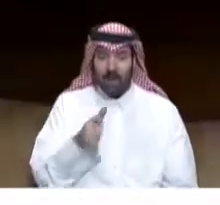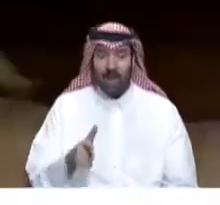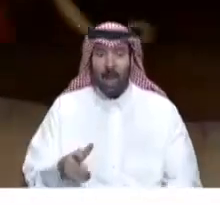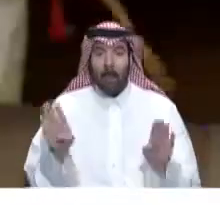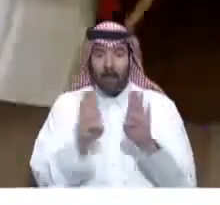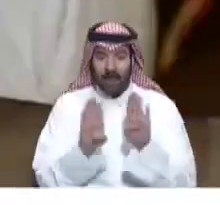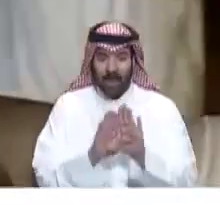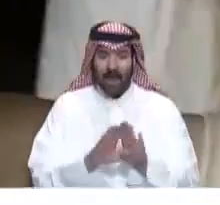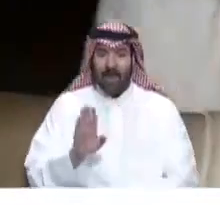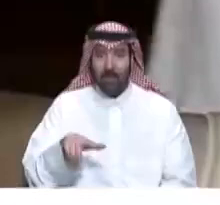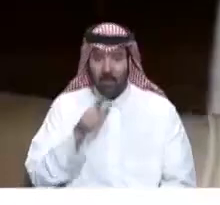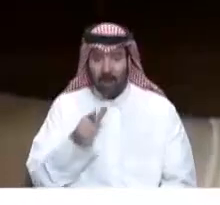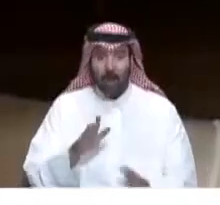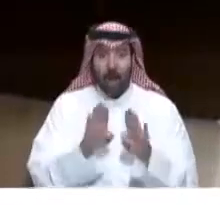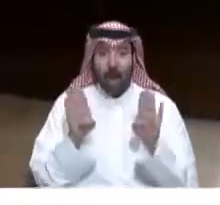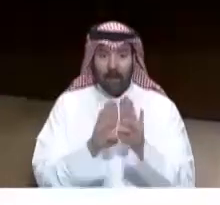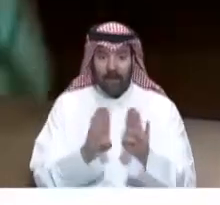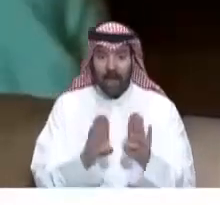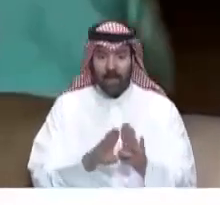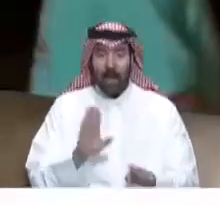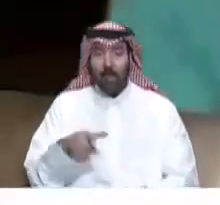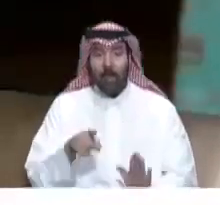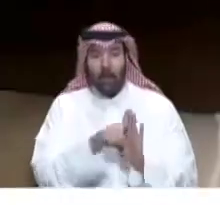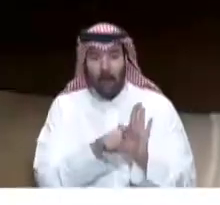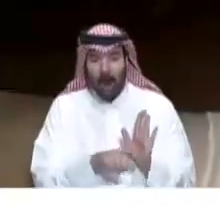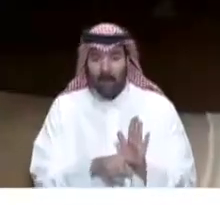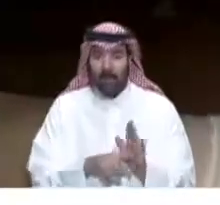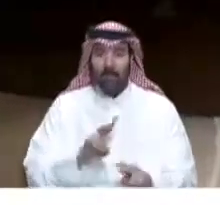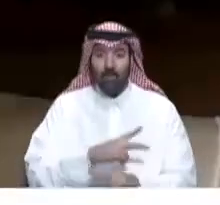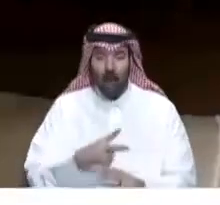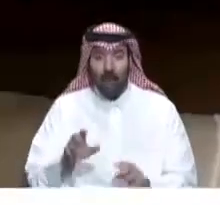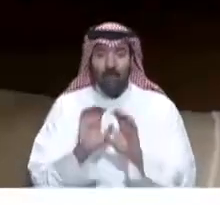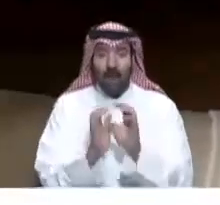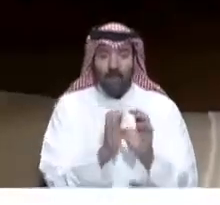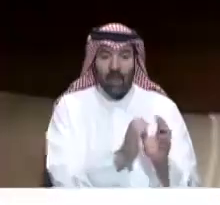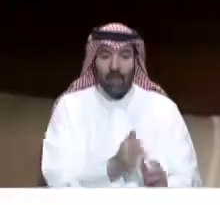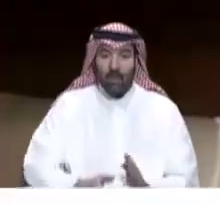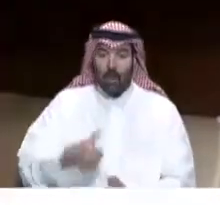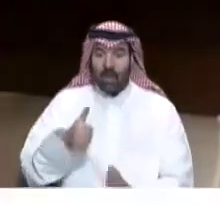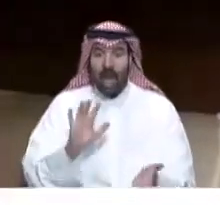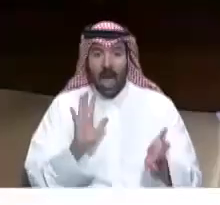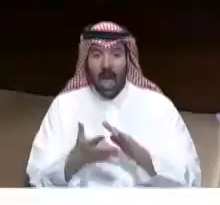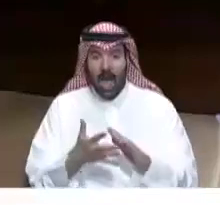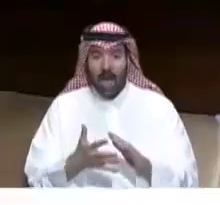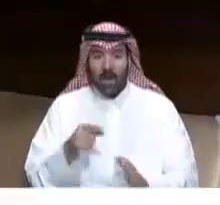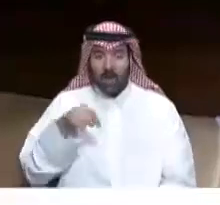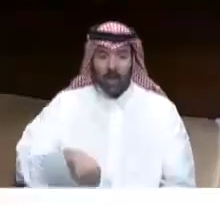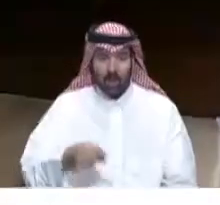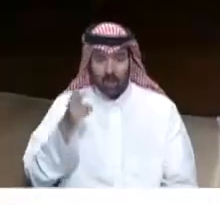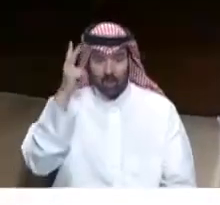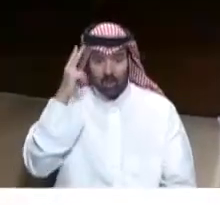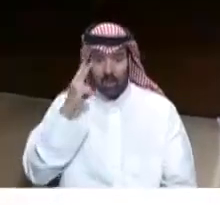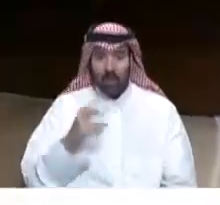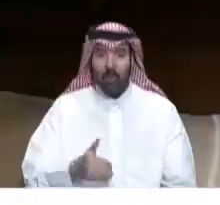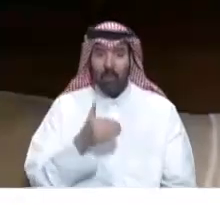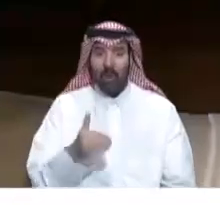مسارح عملاقة شيدت بعروض فنية أدائية لفرق متنوعة عالمية وعروض